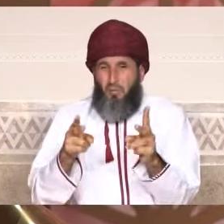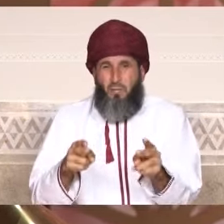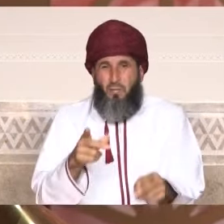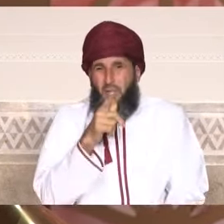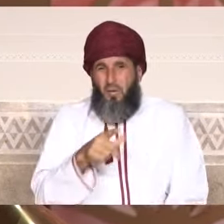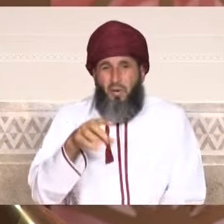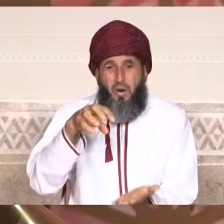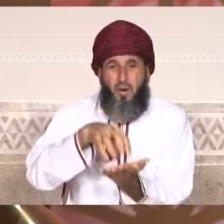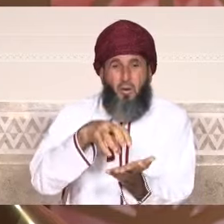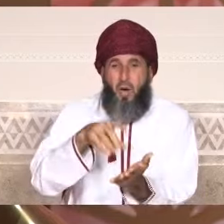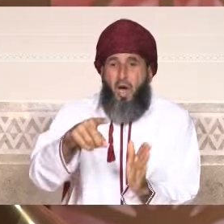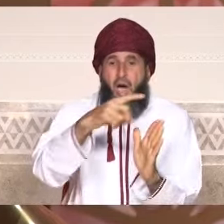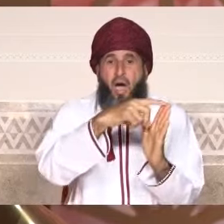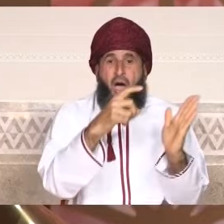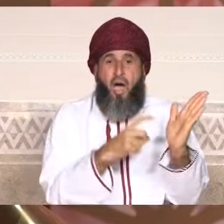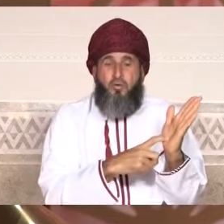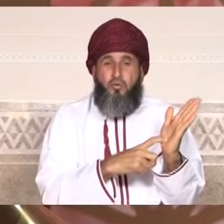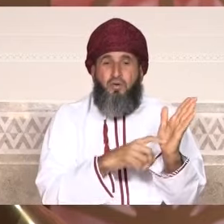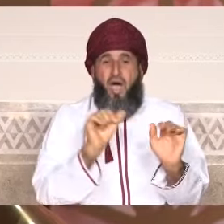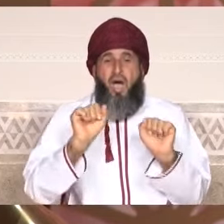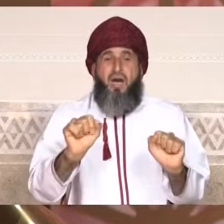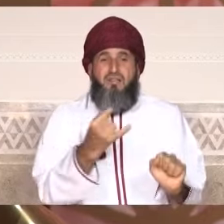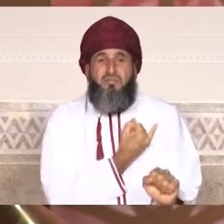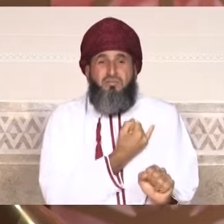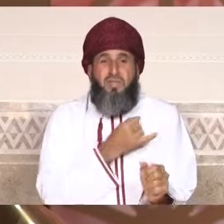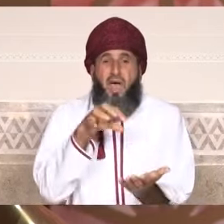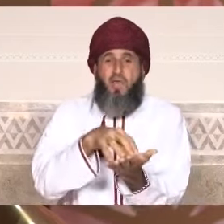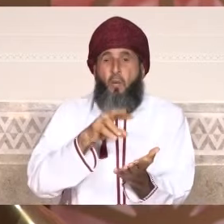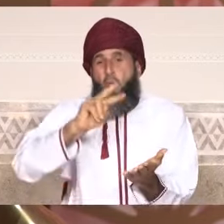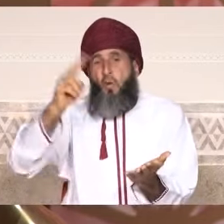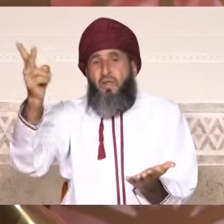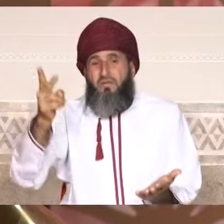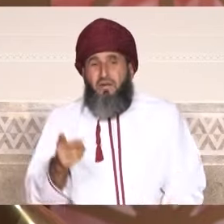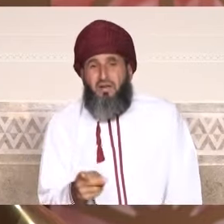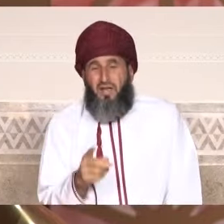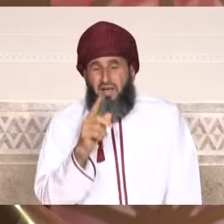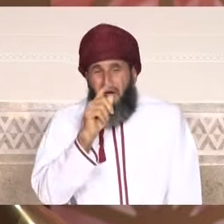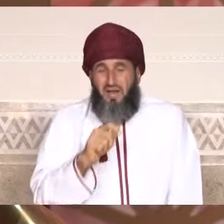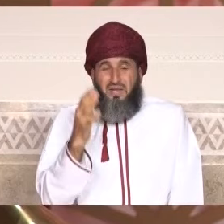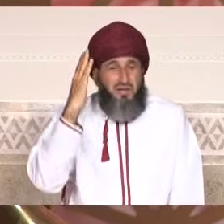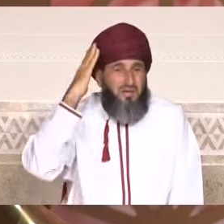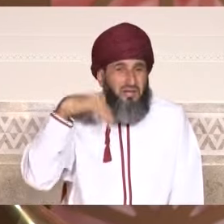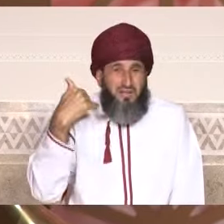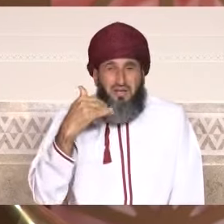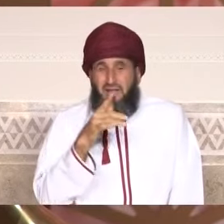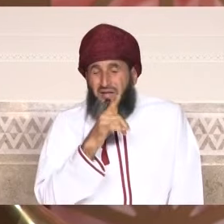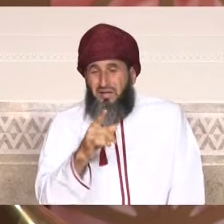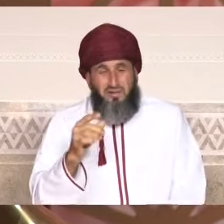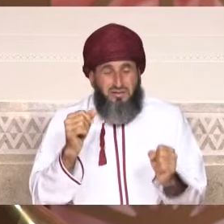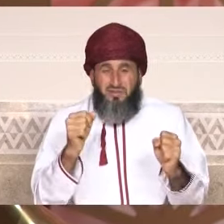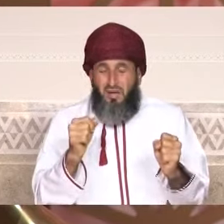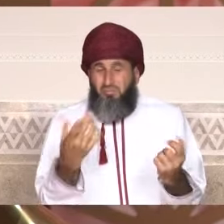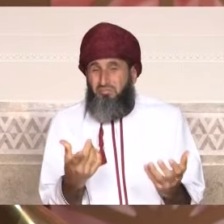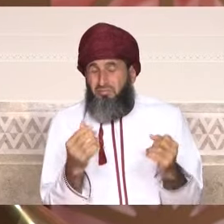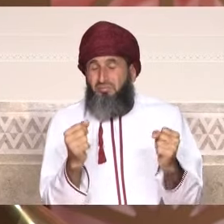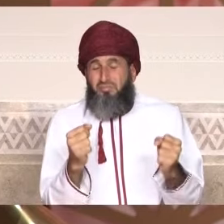في دولة يسودها قانون مدني. إن لم يكن حال المرأة غالبا على حال المرأة، على